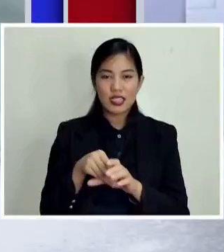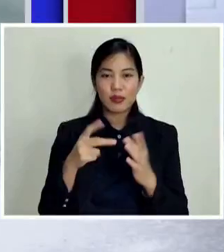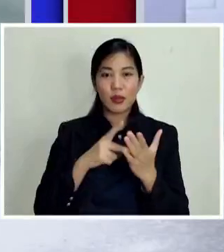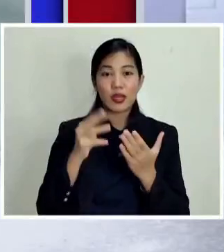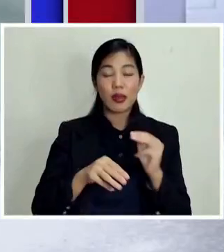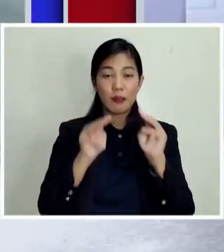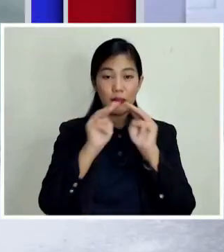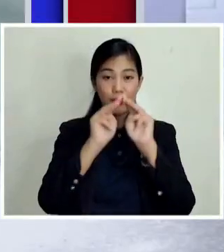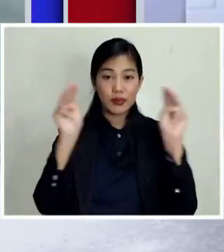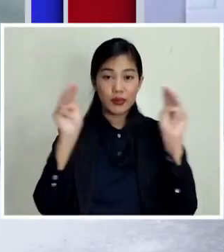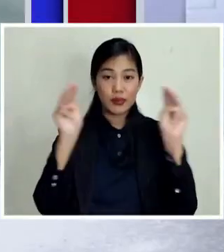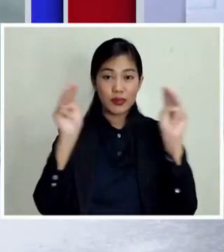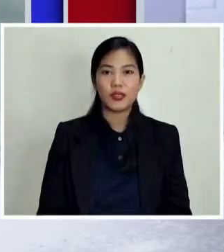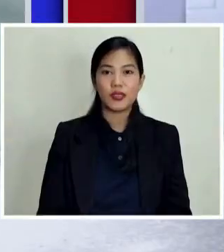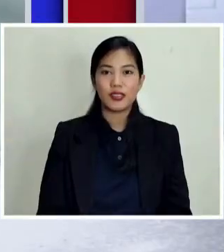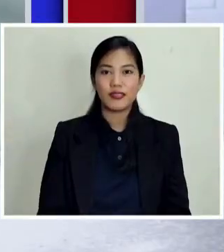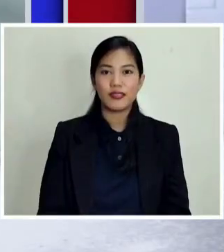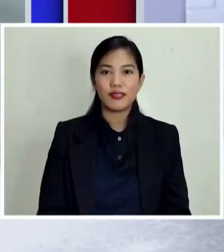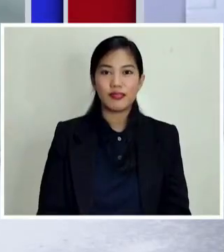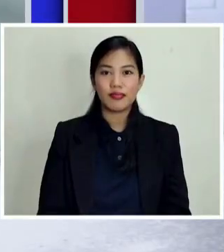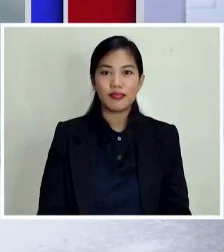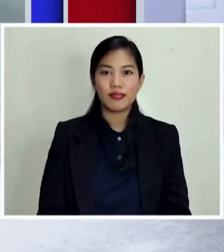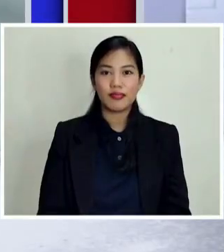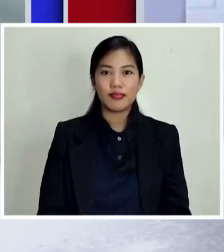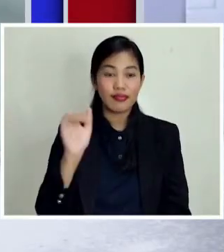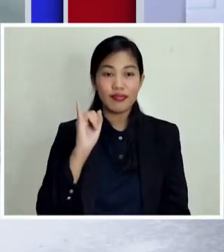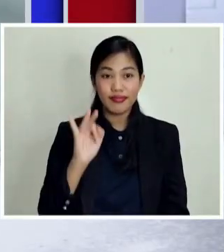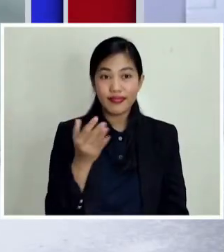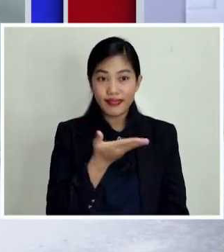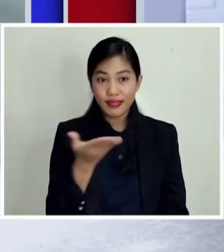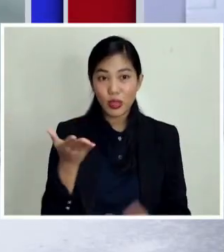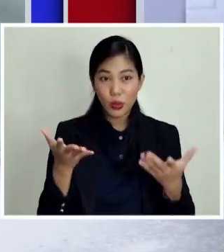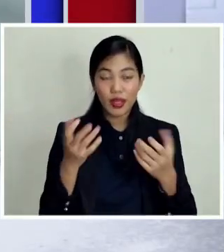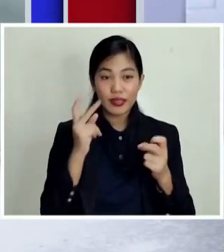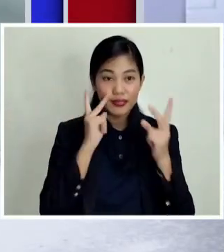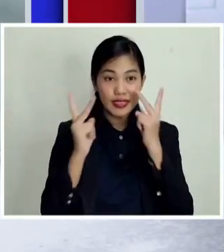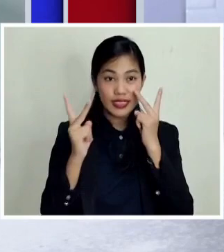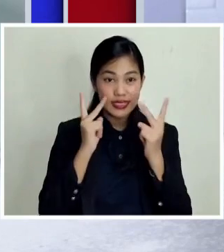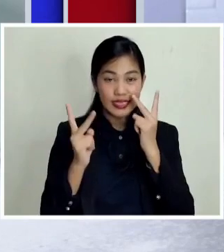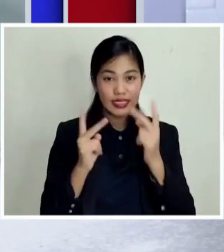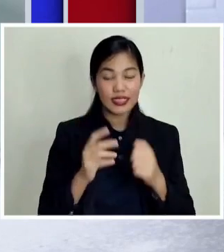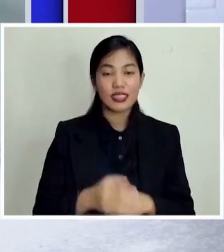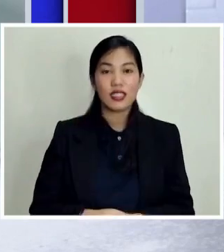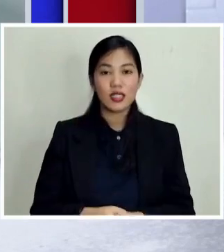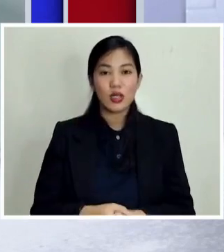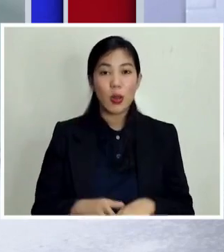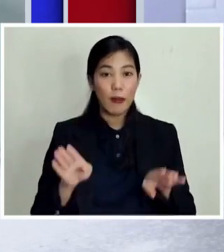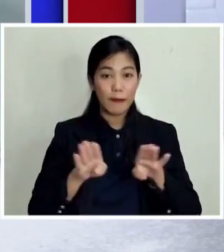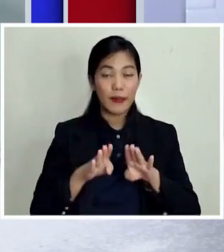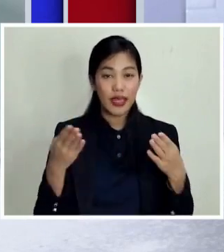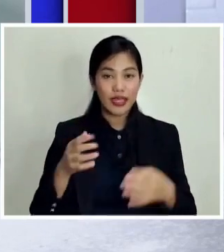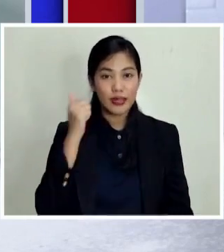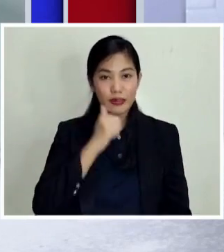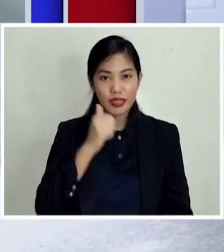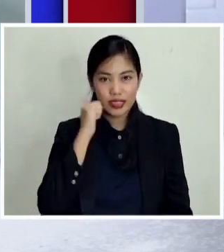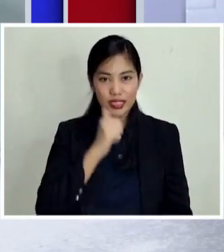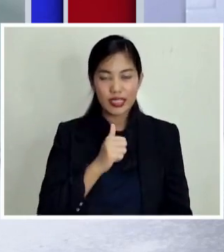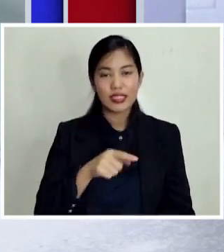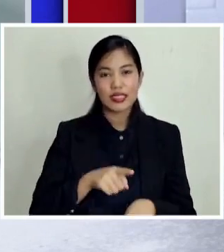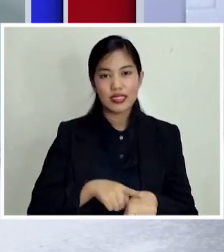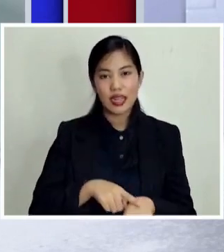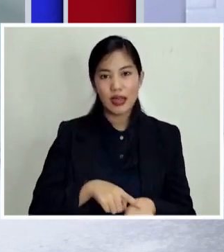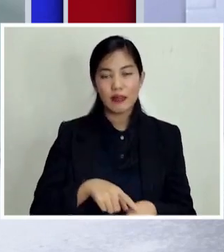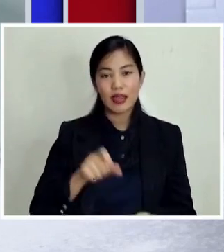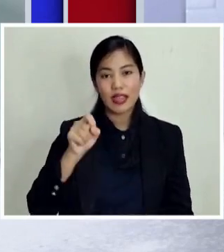O kapamilya, para sa mga gustong bumisita sa Tales of Illumina, bukas po ito araw-araw, mula alas 11 ng umaga hanggang alas